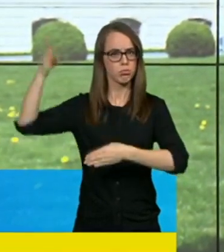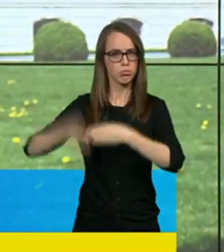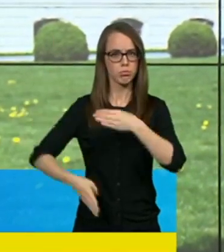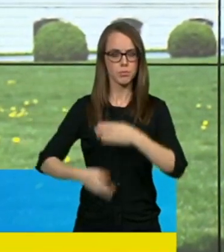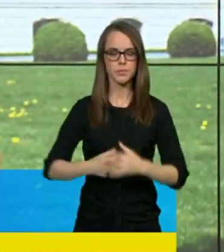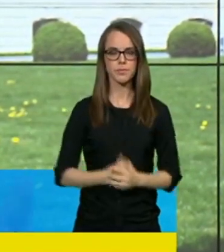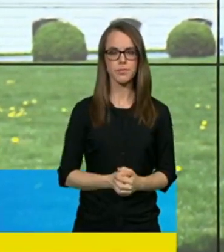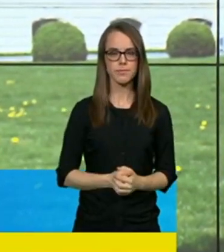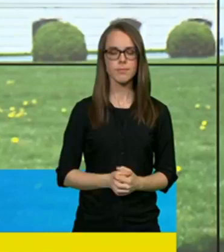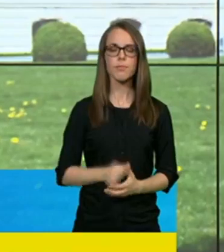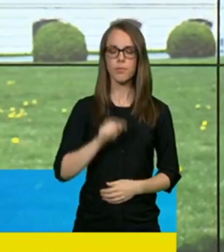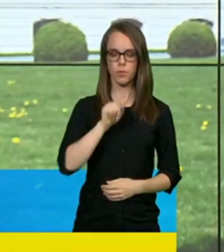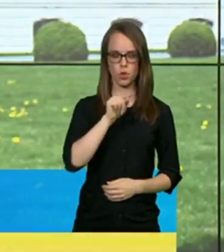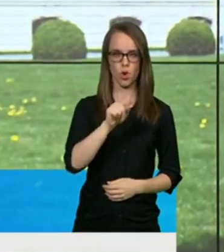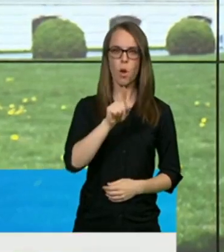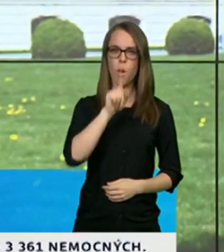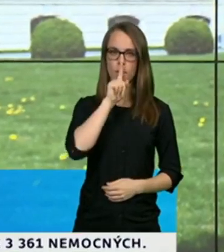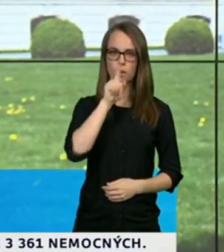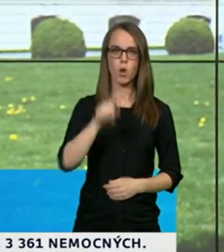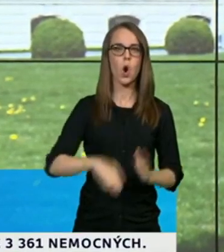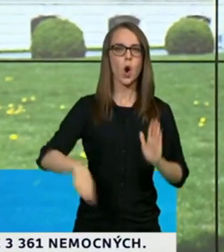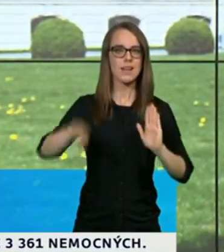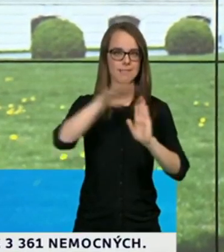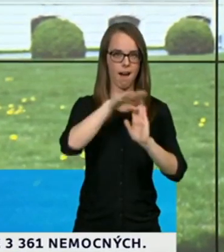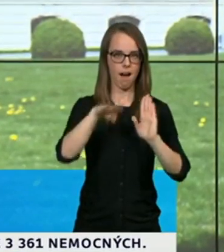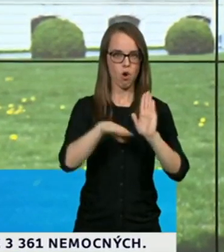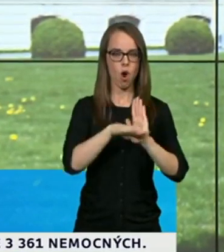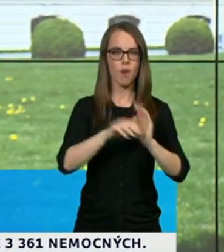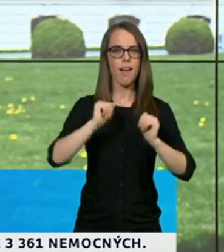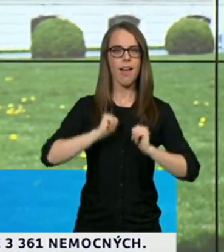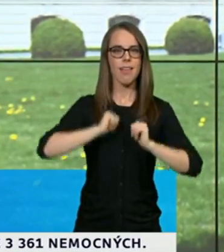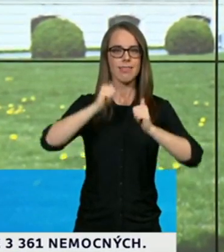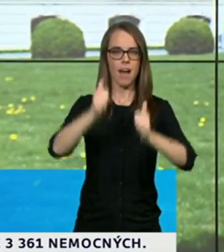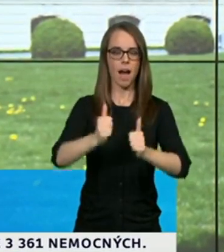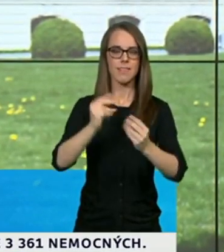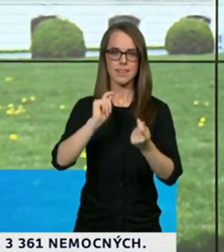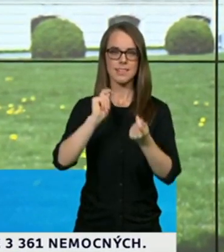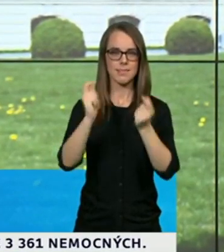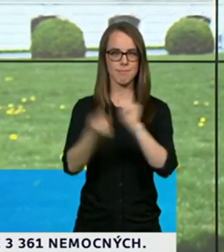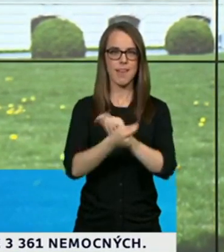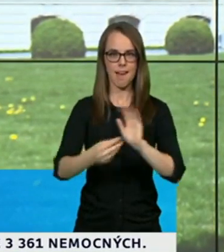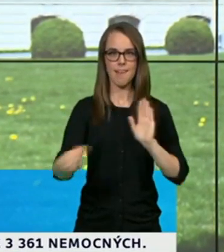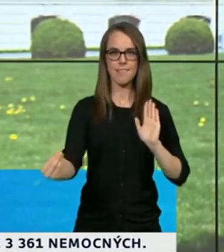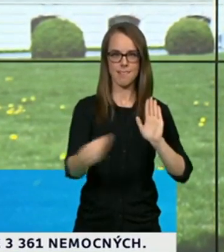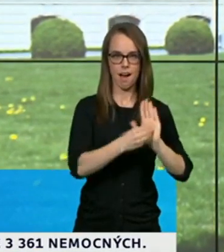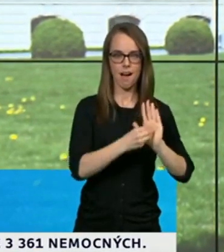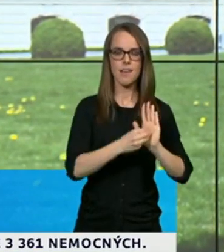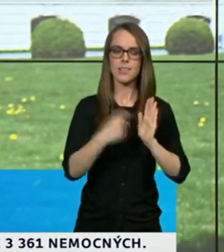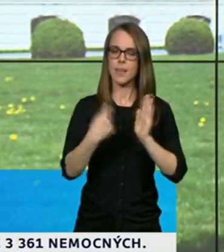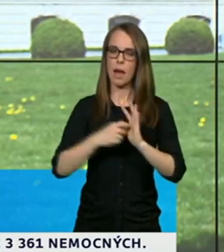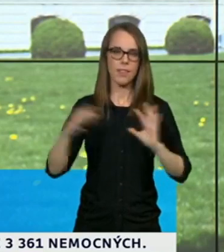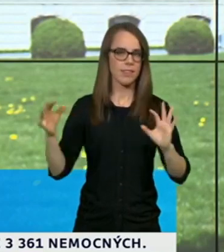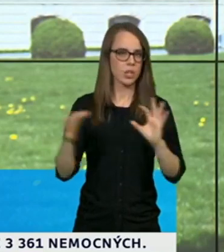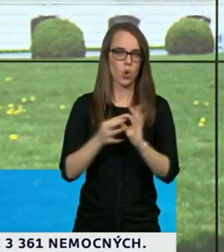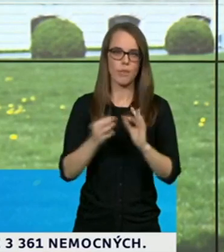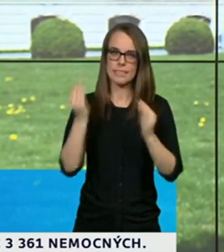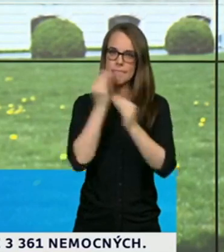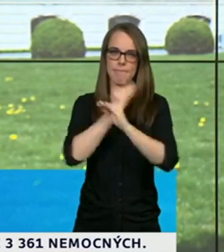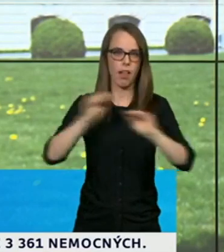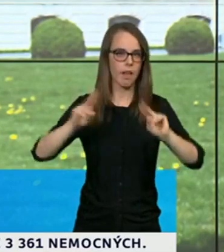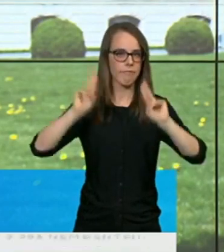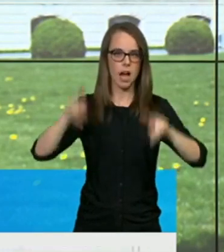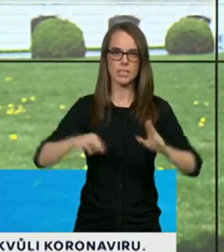Je to návrh na změnu zákona, čili nebude to jenom na nějakou omezenou dobu. A to riziko tady nevnímáme, protože když se podíváte